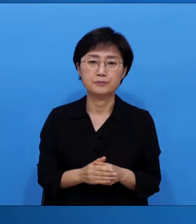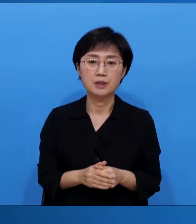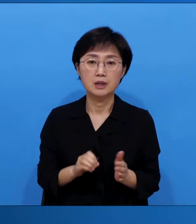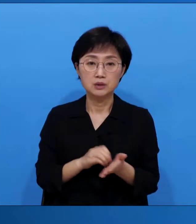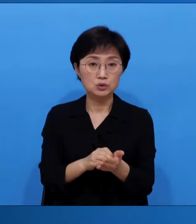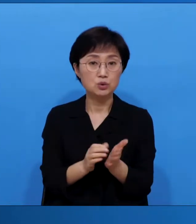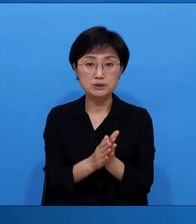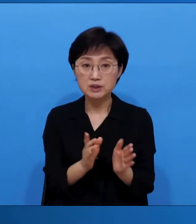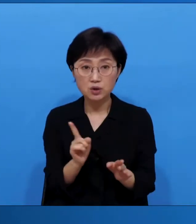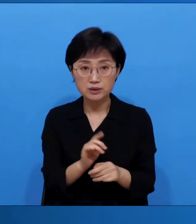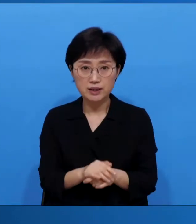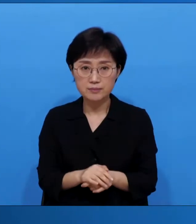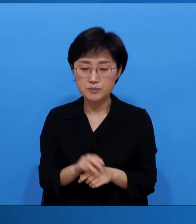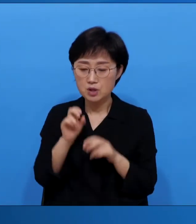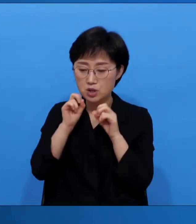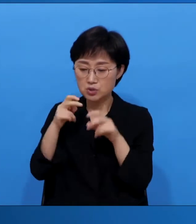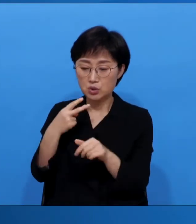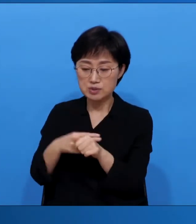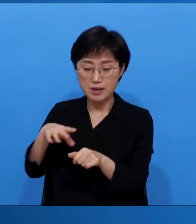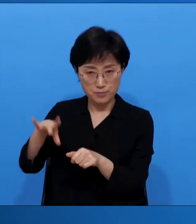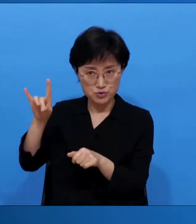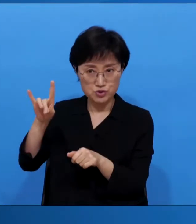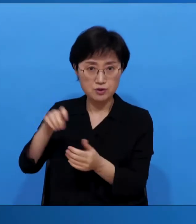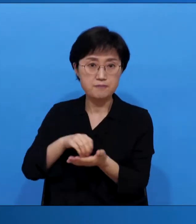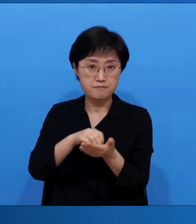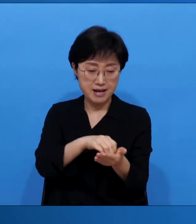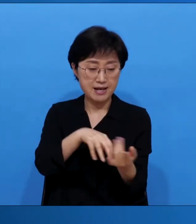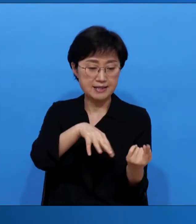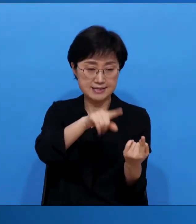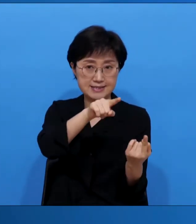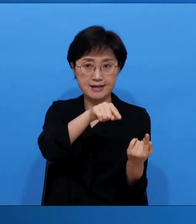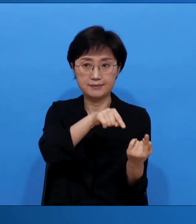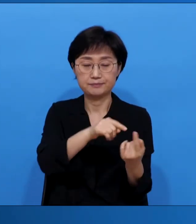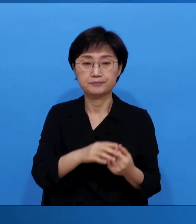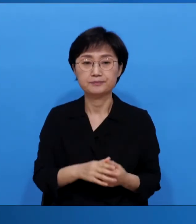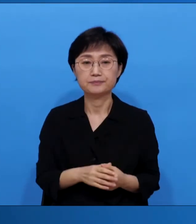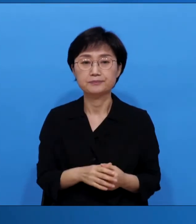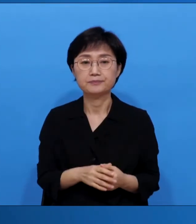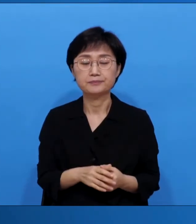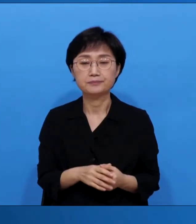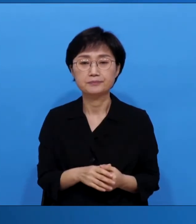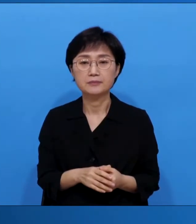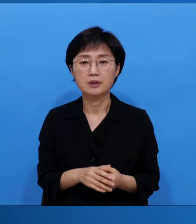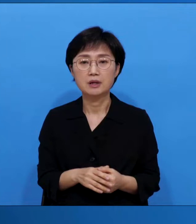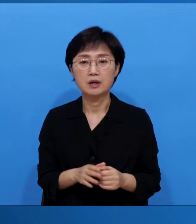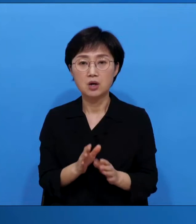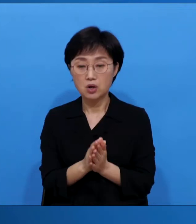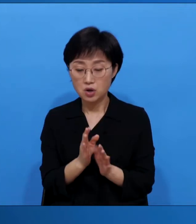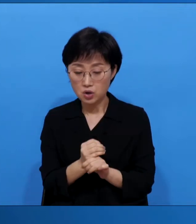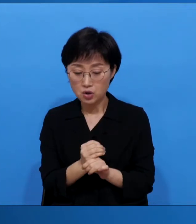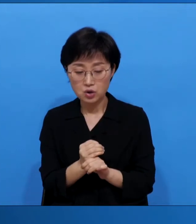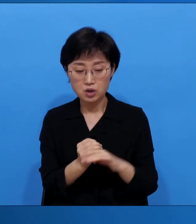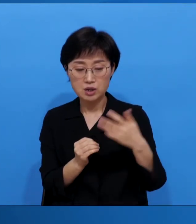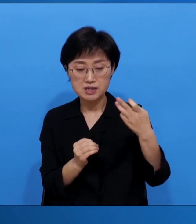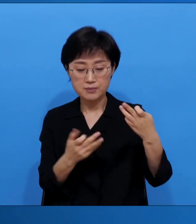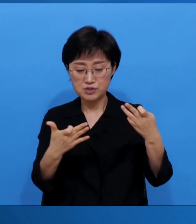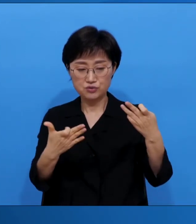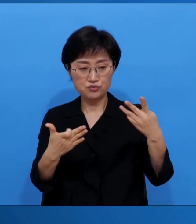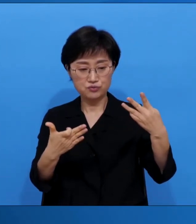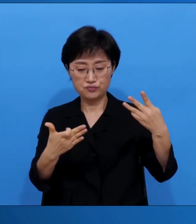먼저 선교사와 해외 사명자를 대상으로 1차 등록이 진행됩니다. 오는 19일 오후 6시까지